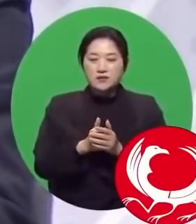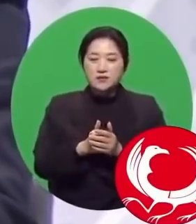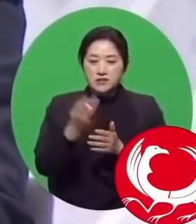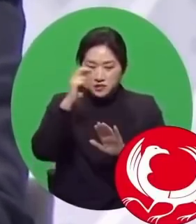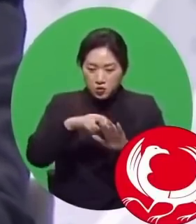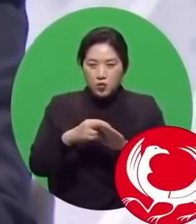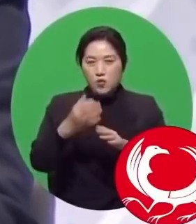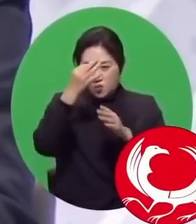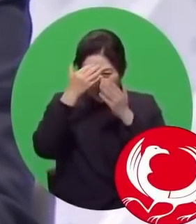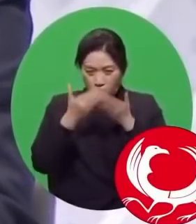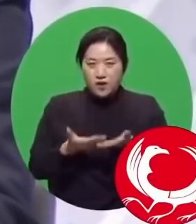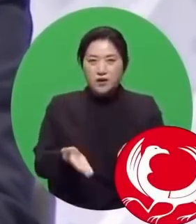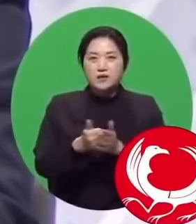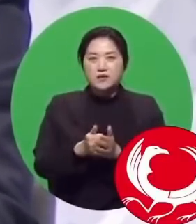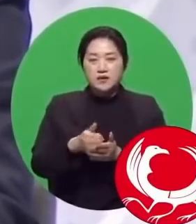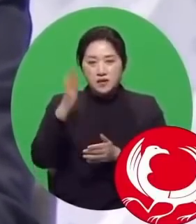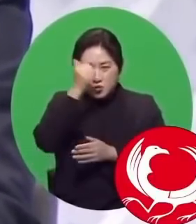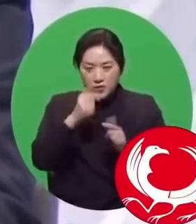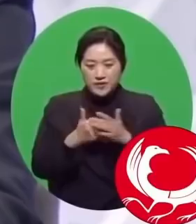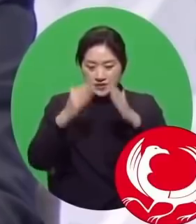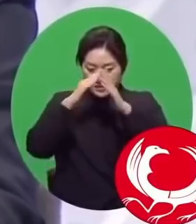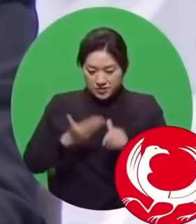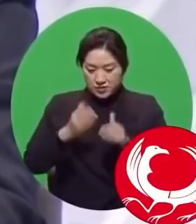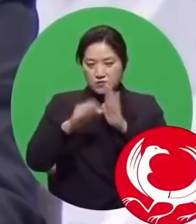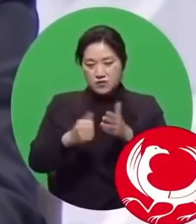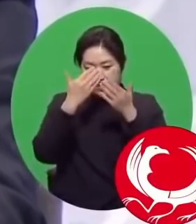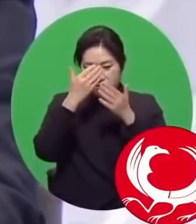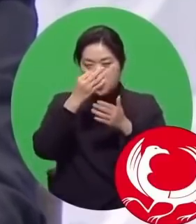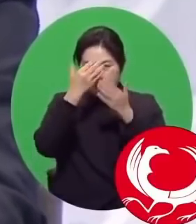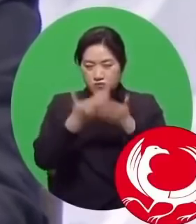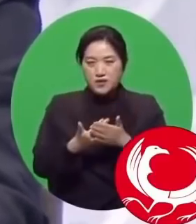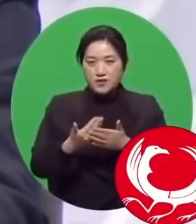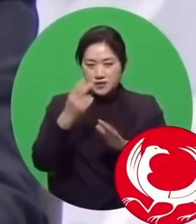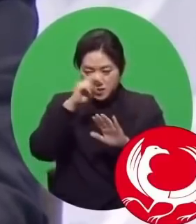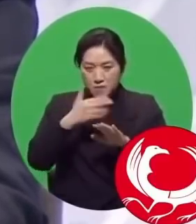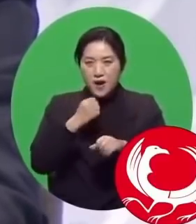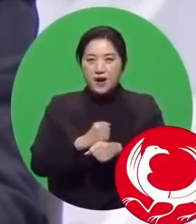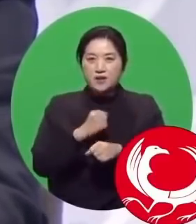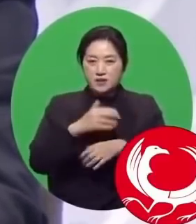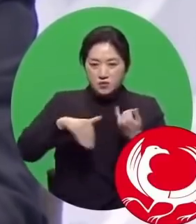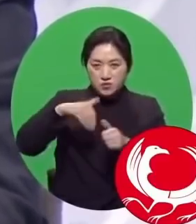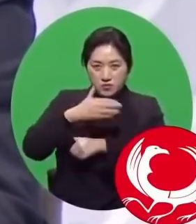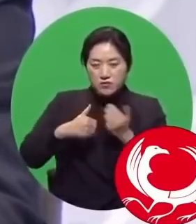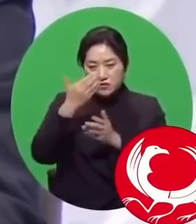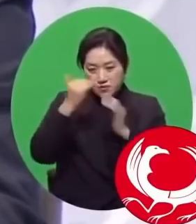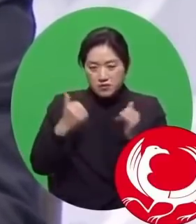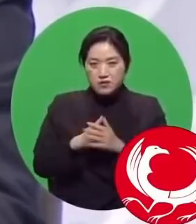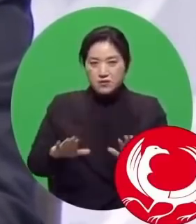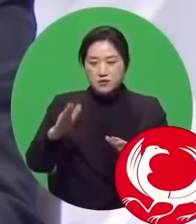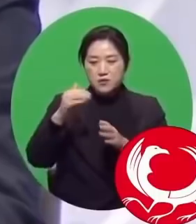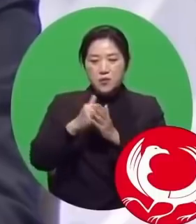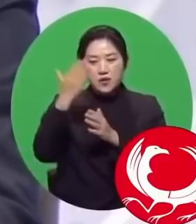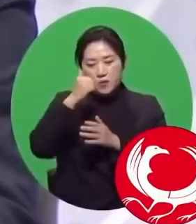무료진료카드, 반려동물은 전부 무료진료 할 수 있도록 카드를 줍니다. 독신들이 또 청년들이 반려동물